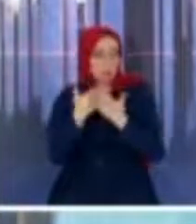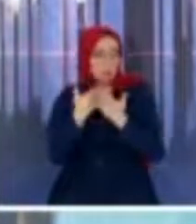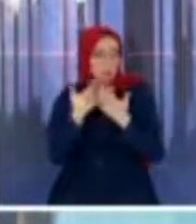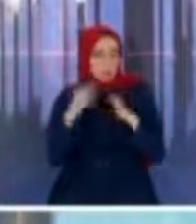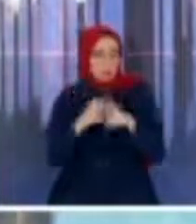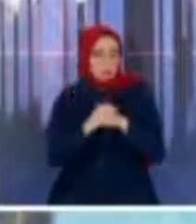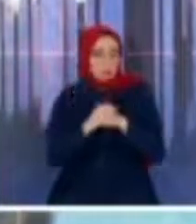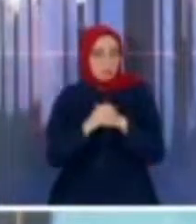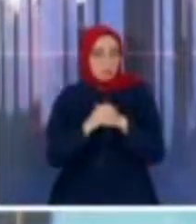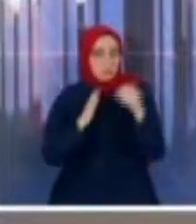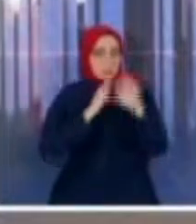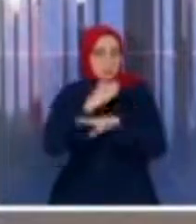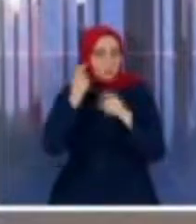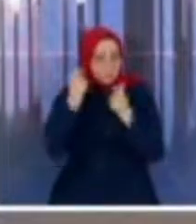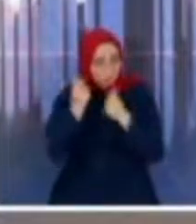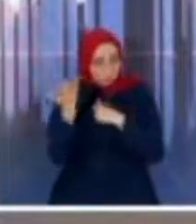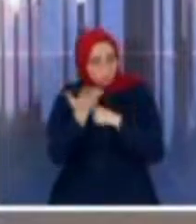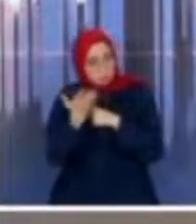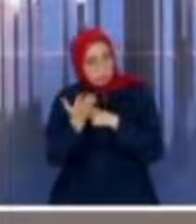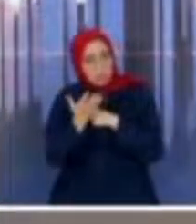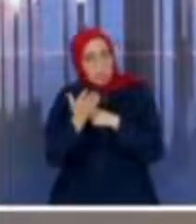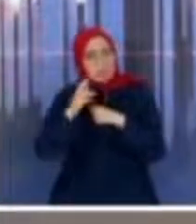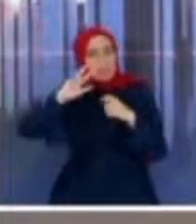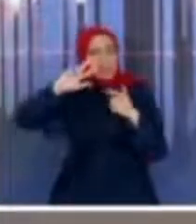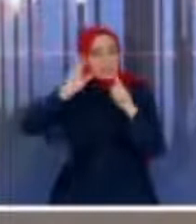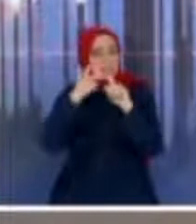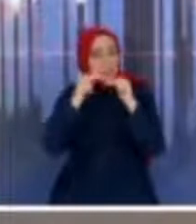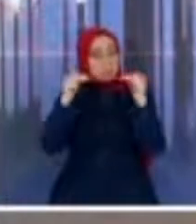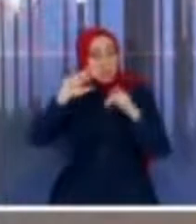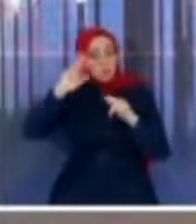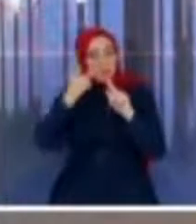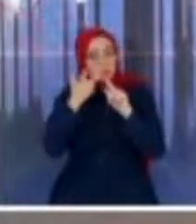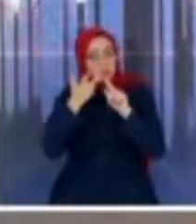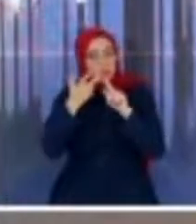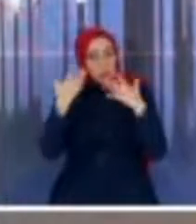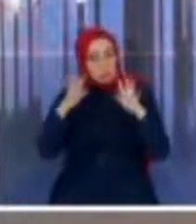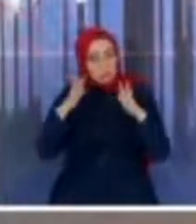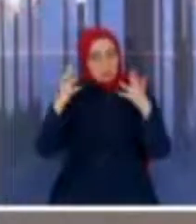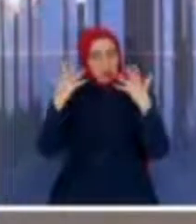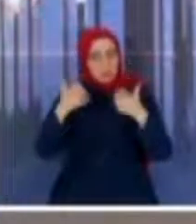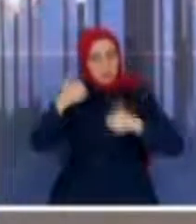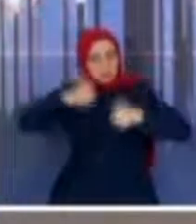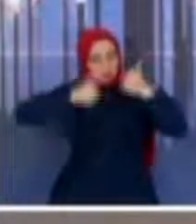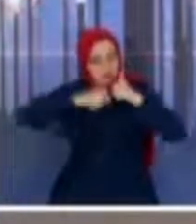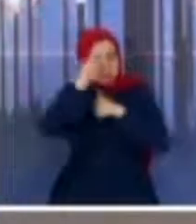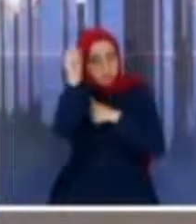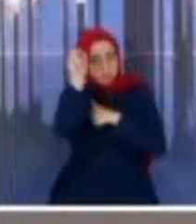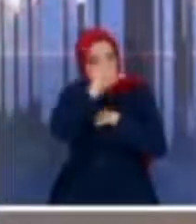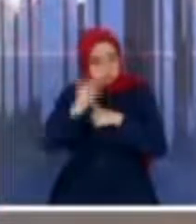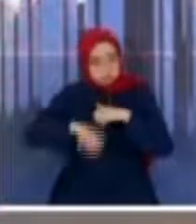بايور دو فورم تقول له راني انا وصلت توب 3 علاش لا اذا كان تربحوا في كومبيتيسيون ناسيونال وراهو البروجي